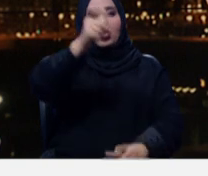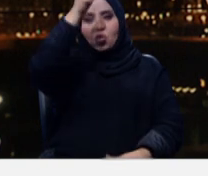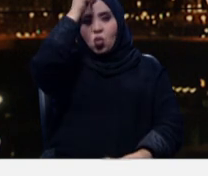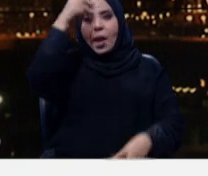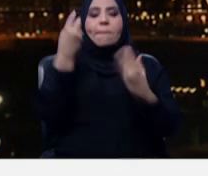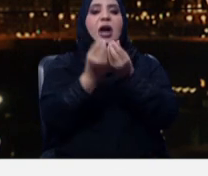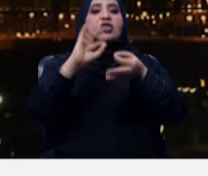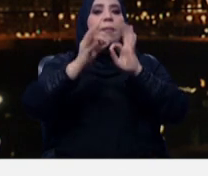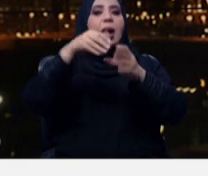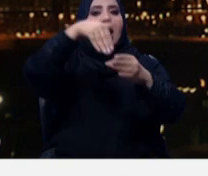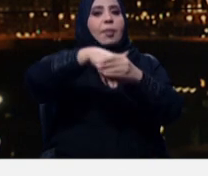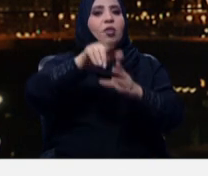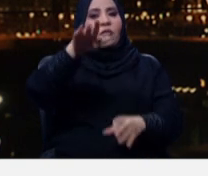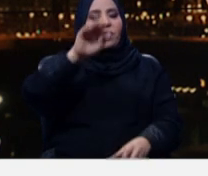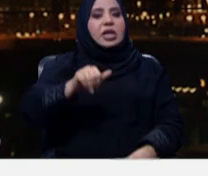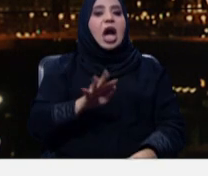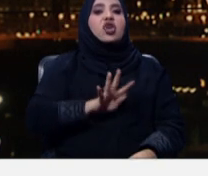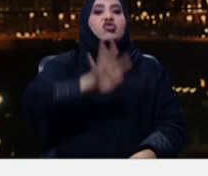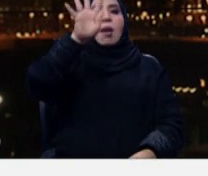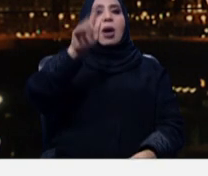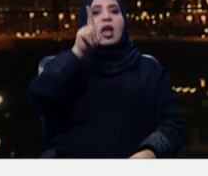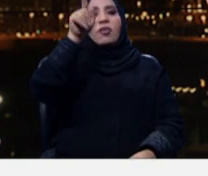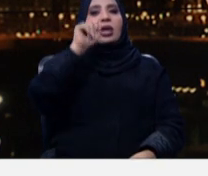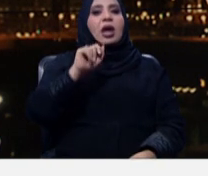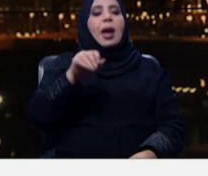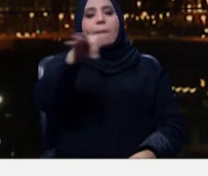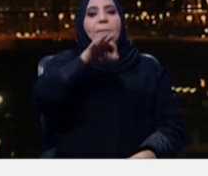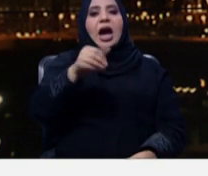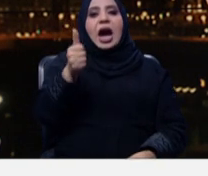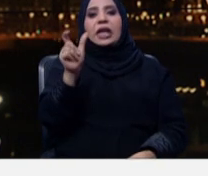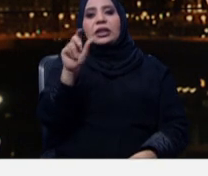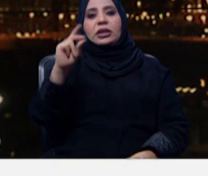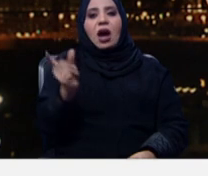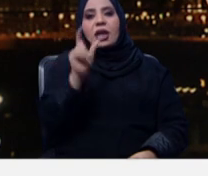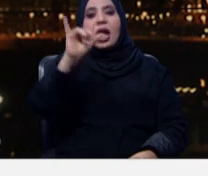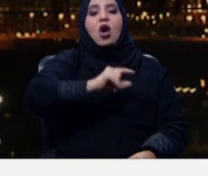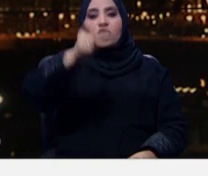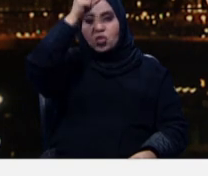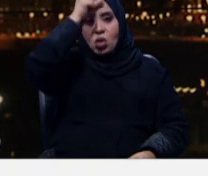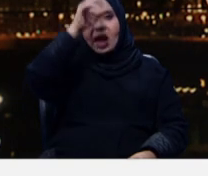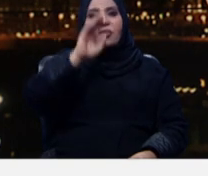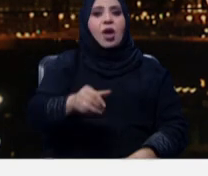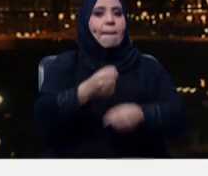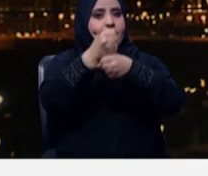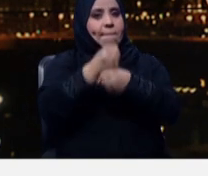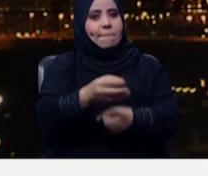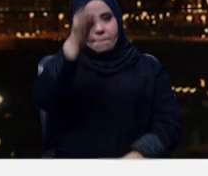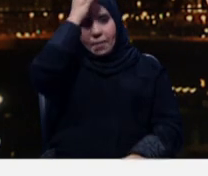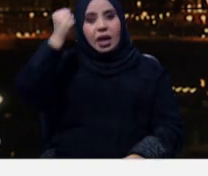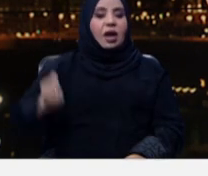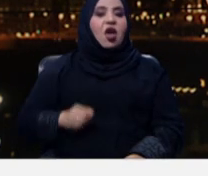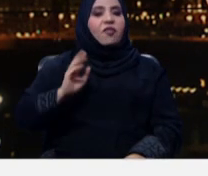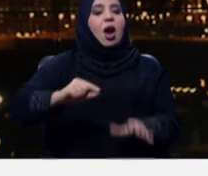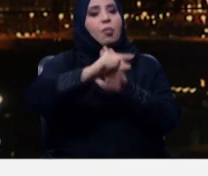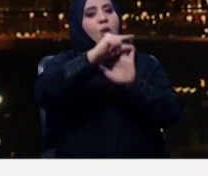الجمعية البرلمانية لحلف شمال أطلسي الناتو بمدينة أنطاليا التركية. أكد أن موقف مملكة البحرين من